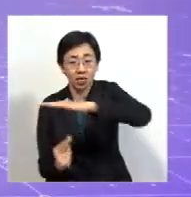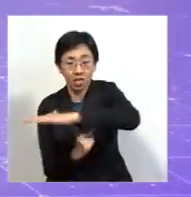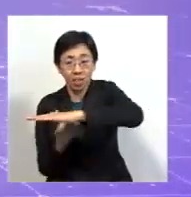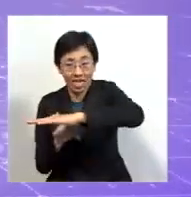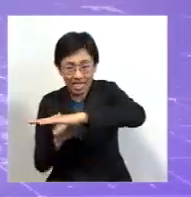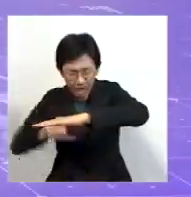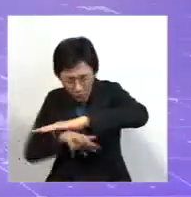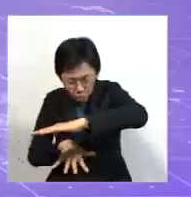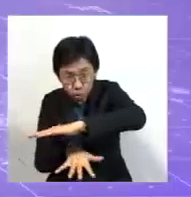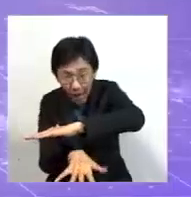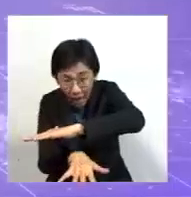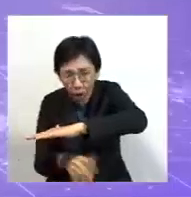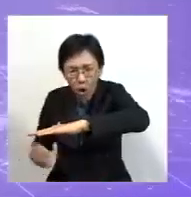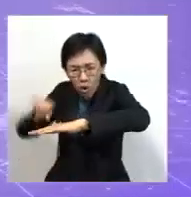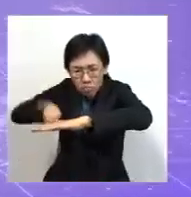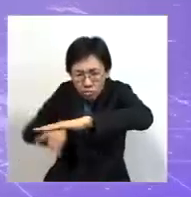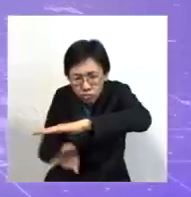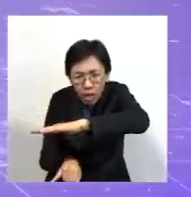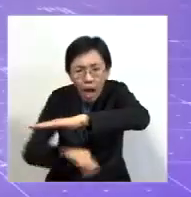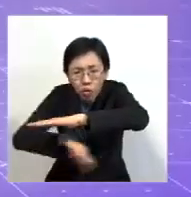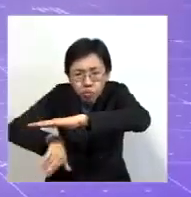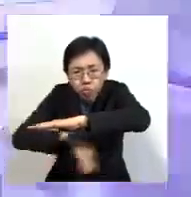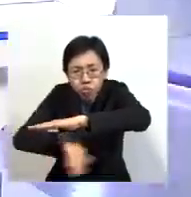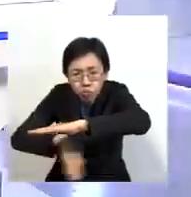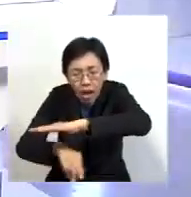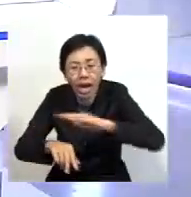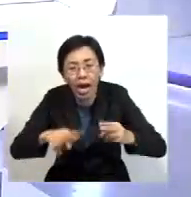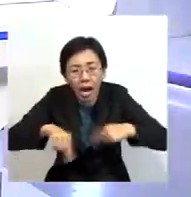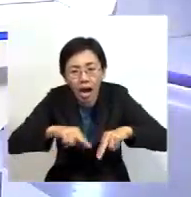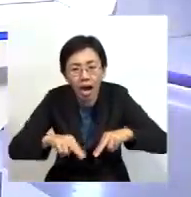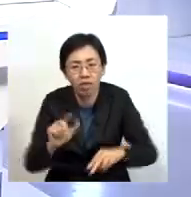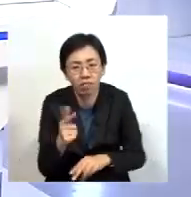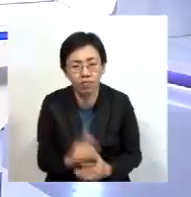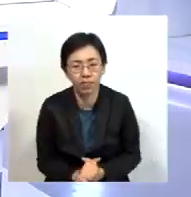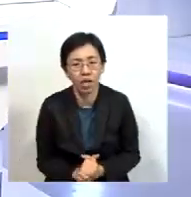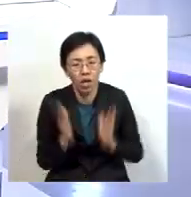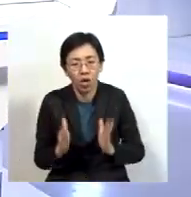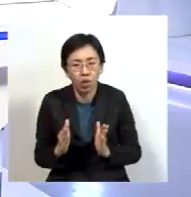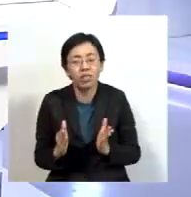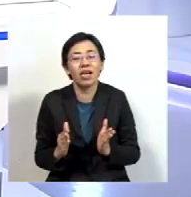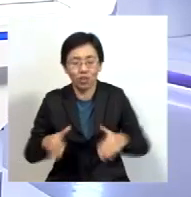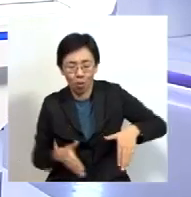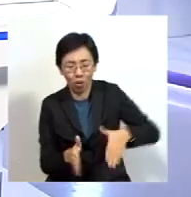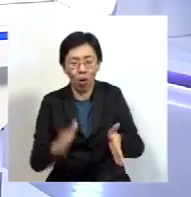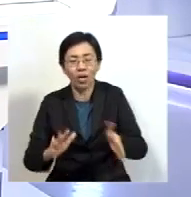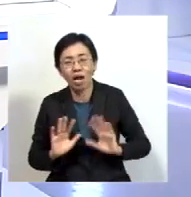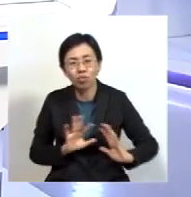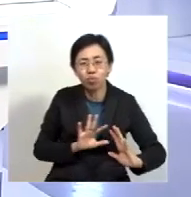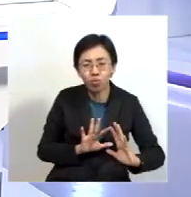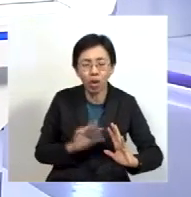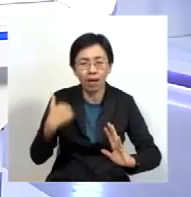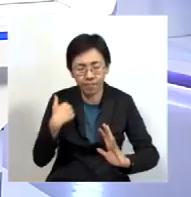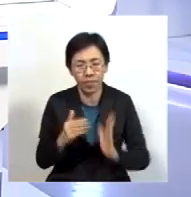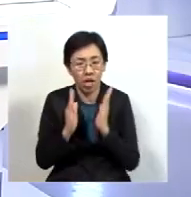งไปติดตามการปฏิบัติหน้าที่ของเจ้าหน้าที่ในครั้งนี้ด้วยนะครับนี่เป็นภาพขณะที่เจ้าหน้าที่นั้นอยู่บริเวณริมคลองนะครับแล้วก็มีบางส่